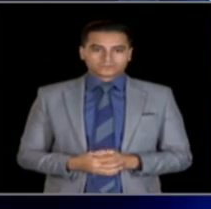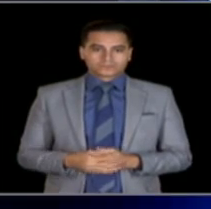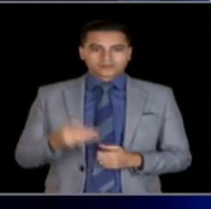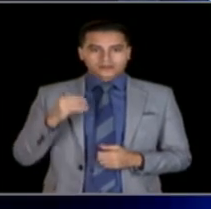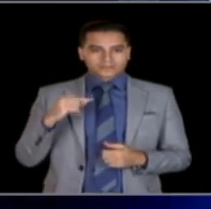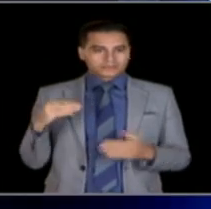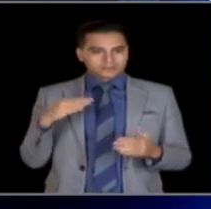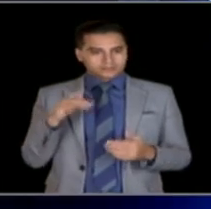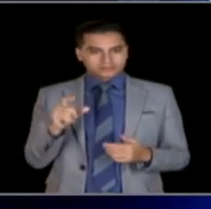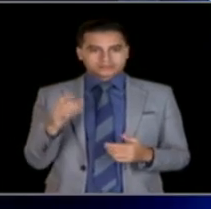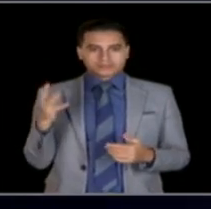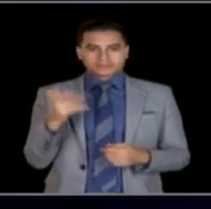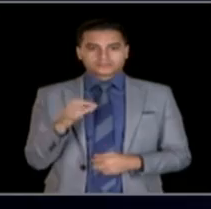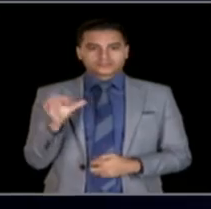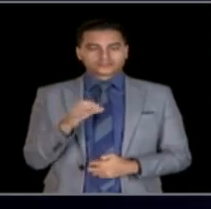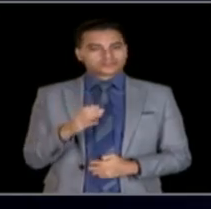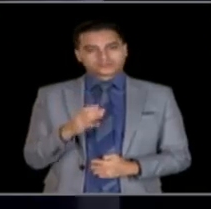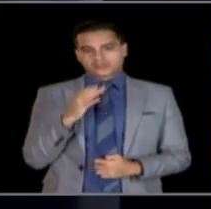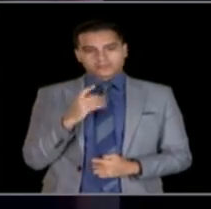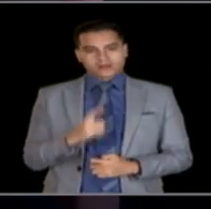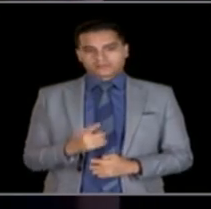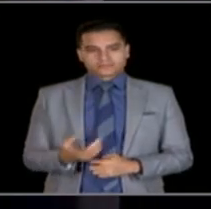أحمد حسن إجابتك. 19. إجابة خاطئة.